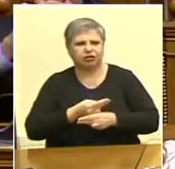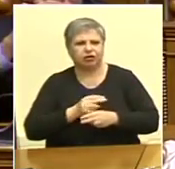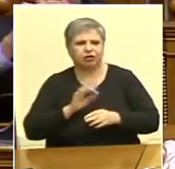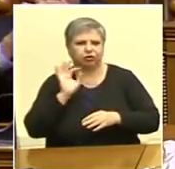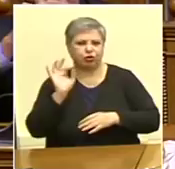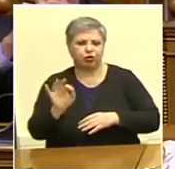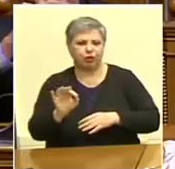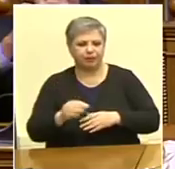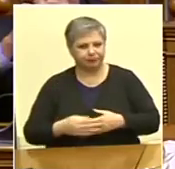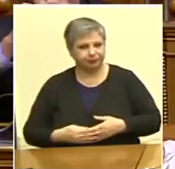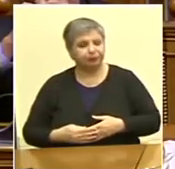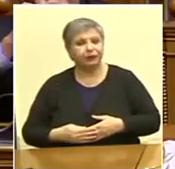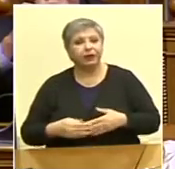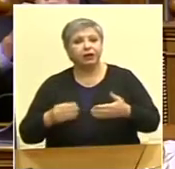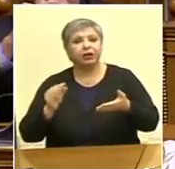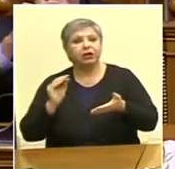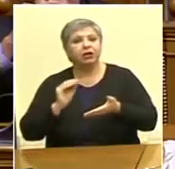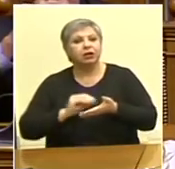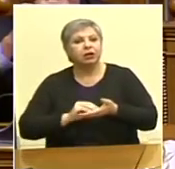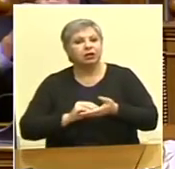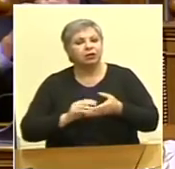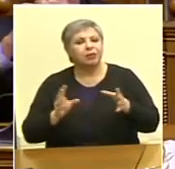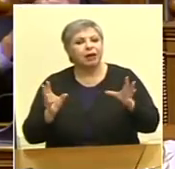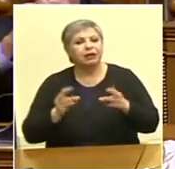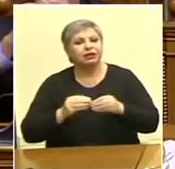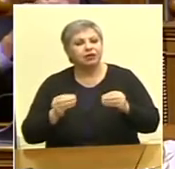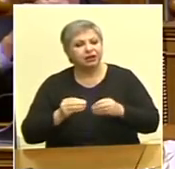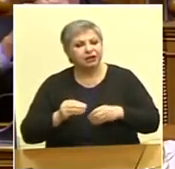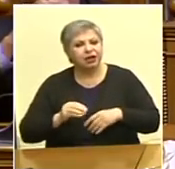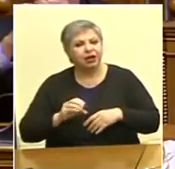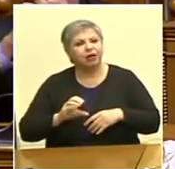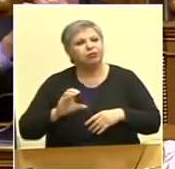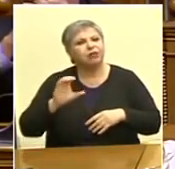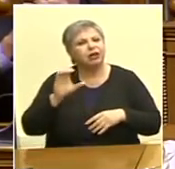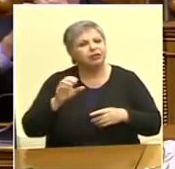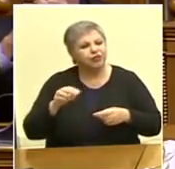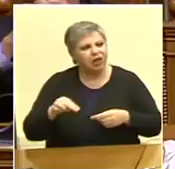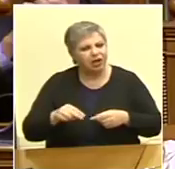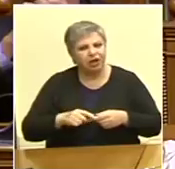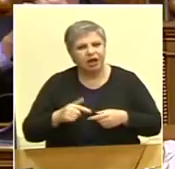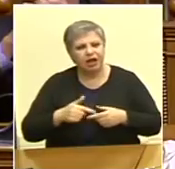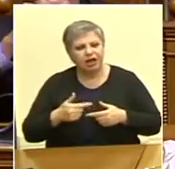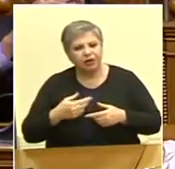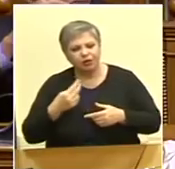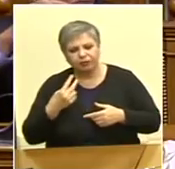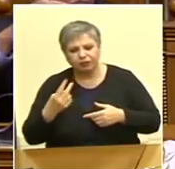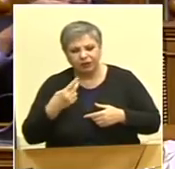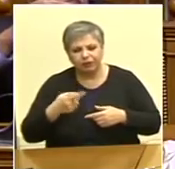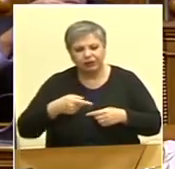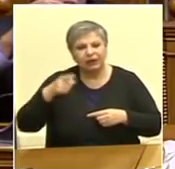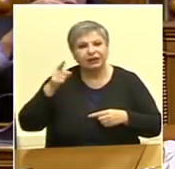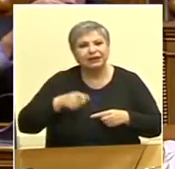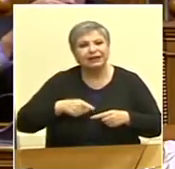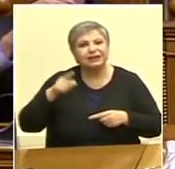Όσο, κύριε Μητσοτάκη, για το μέτρημα, σας παρακολουθώ με συμπάθεια να μετράτε τις μέρες.